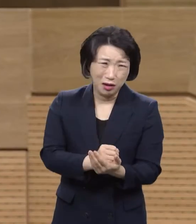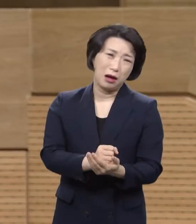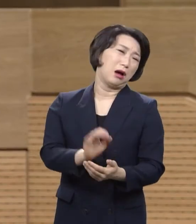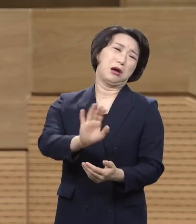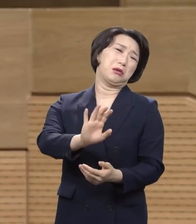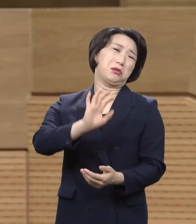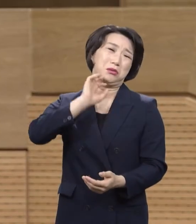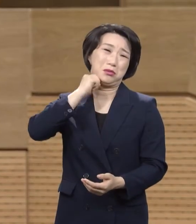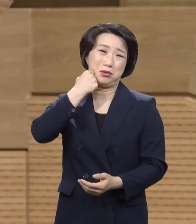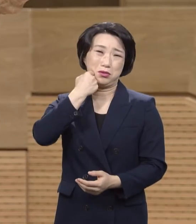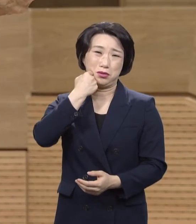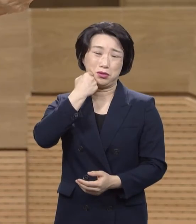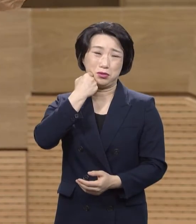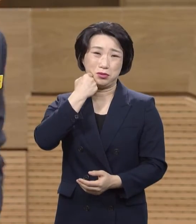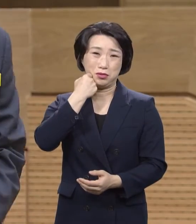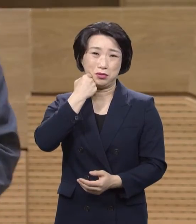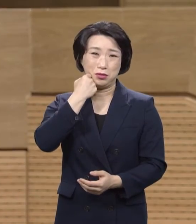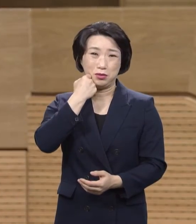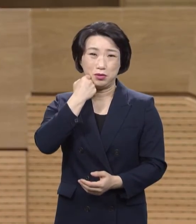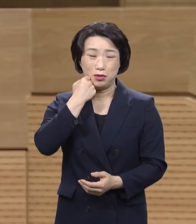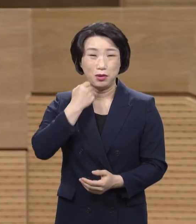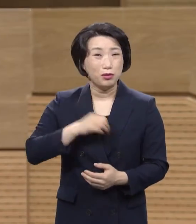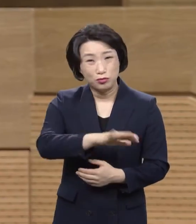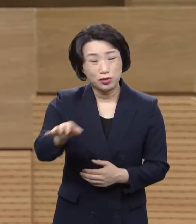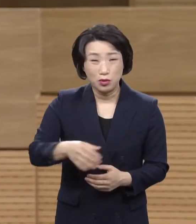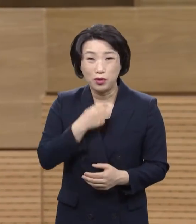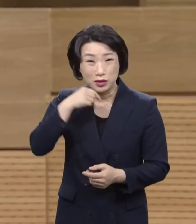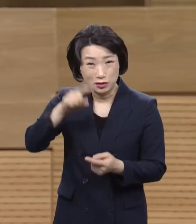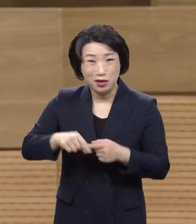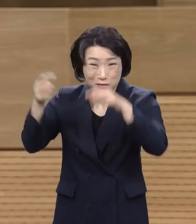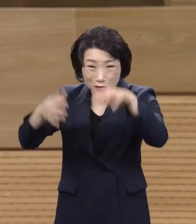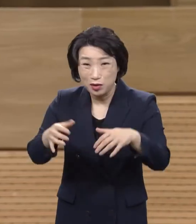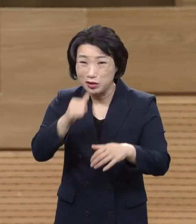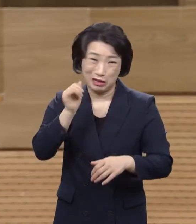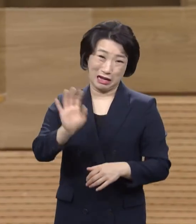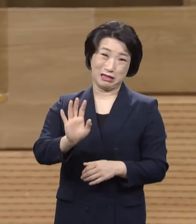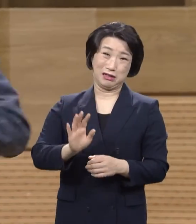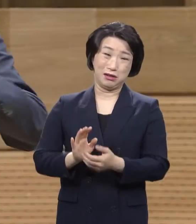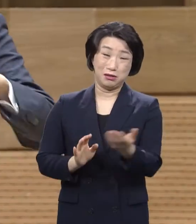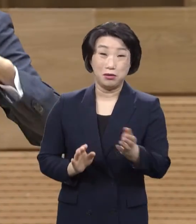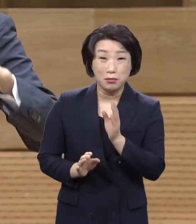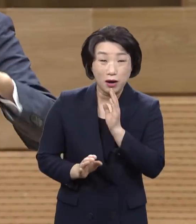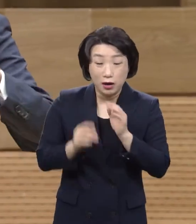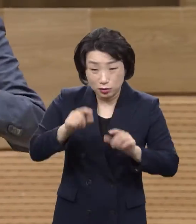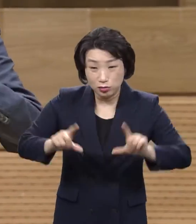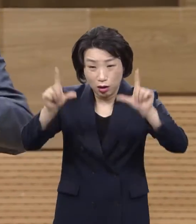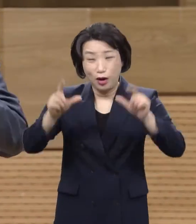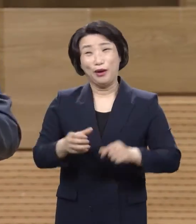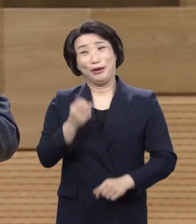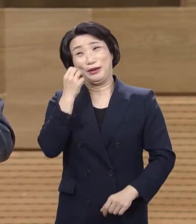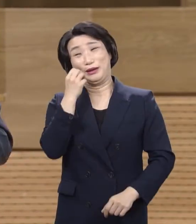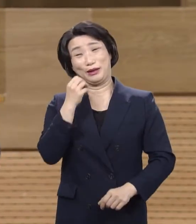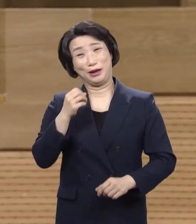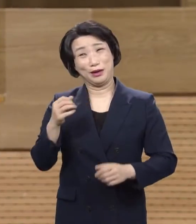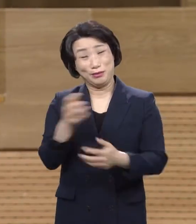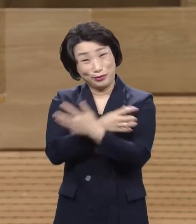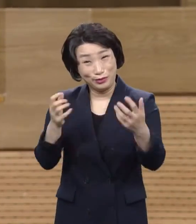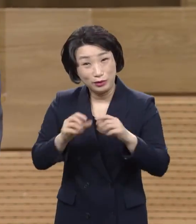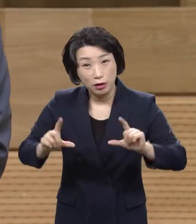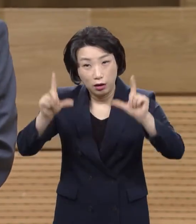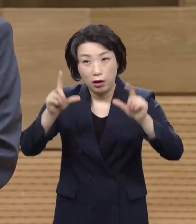환경이 아니라 이 말이에요. 환경이 아니요. 우리 마음대로 비를 내리고 어쩌고 할 수 없으니까. 근데 그 해는 어쩌다가 그렇게